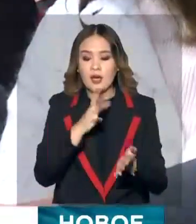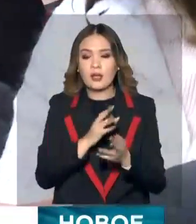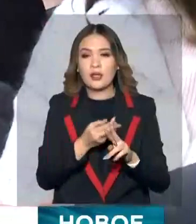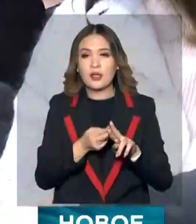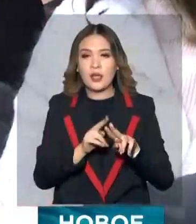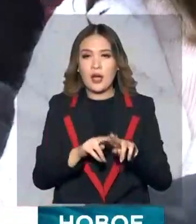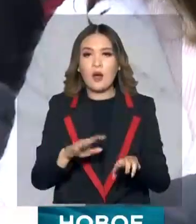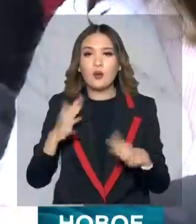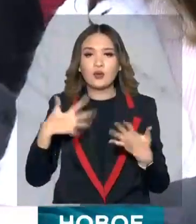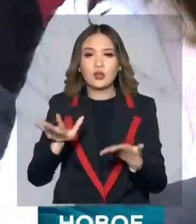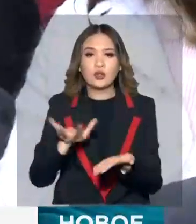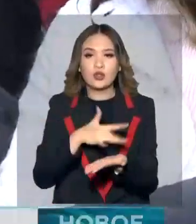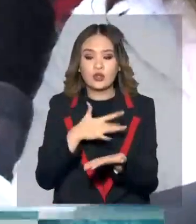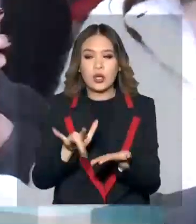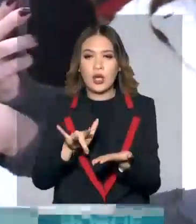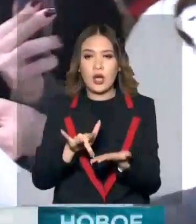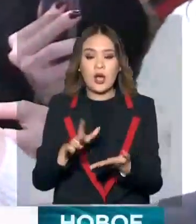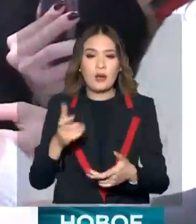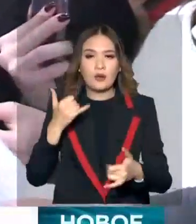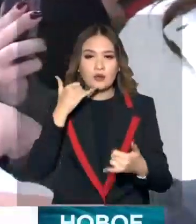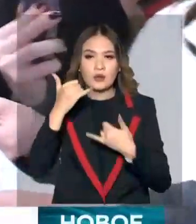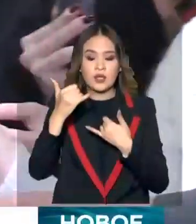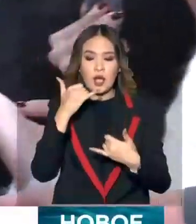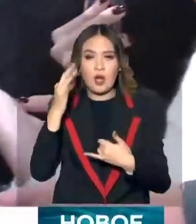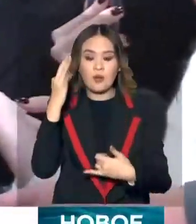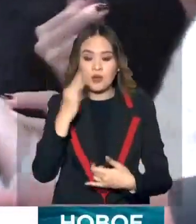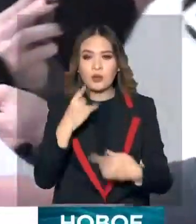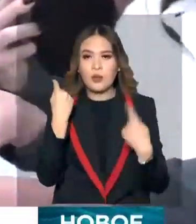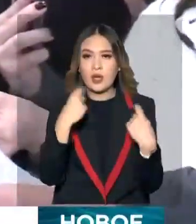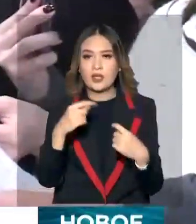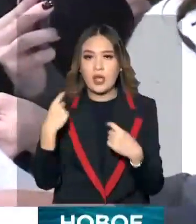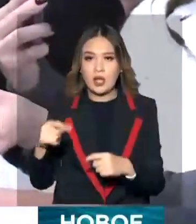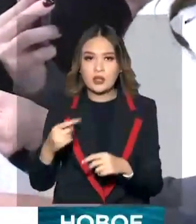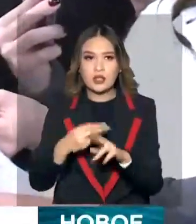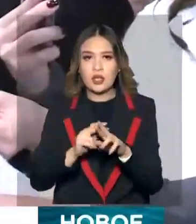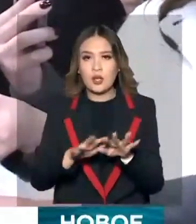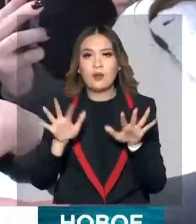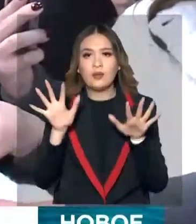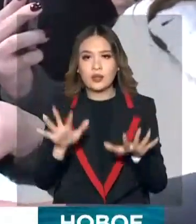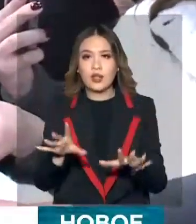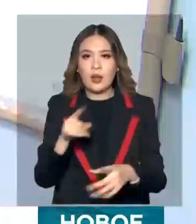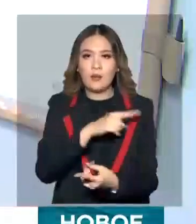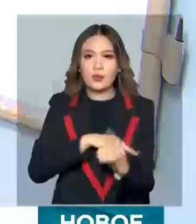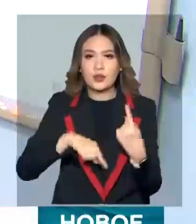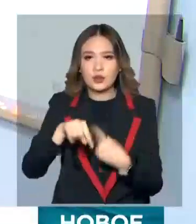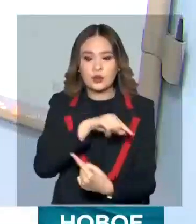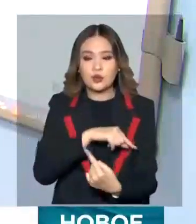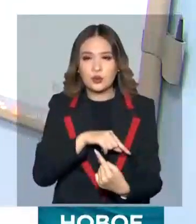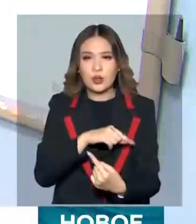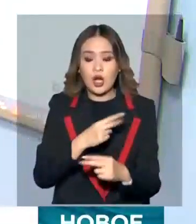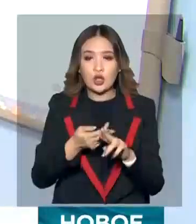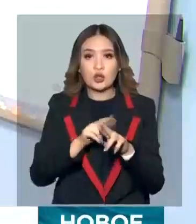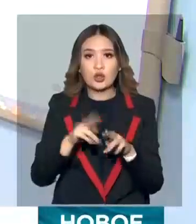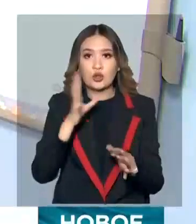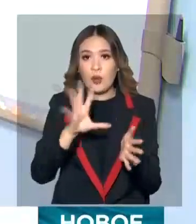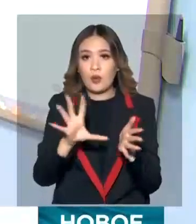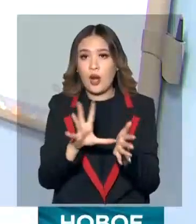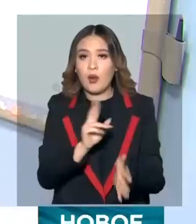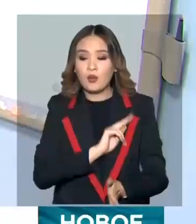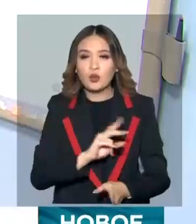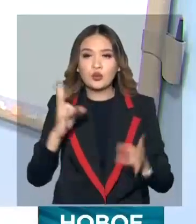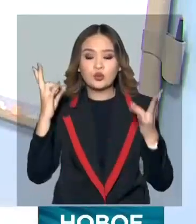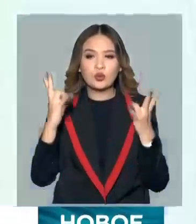модель уже активно используется операторами связи при продаже телефонов и планшетов населению и бизнесу. Но чтобы система работала,